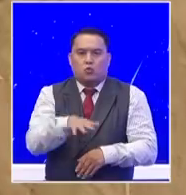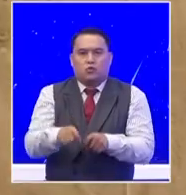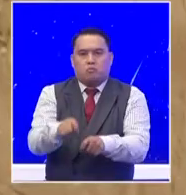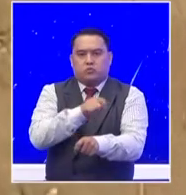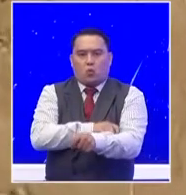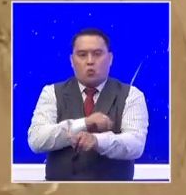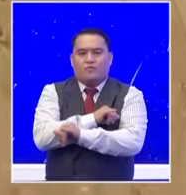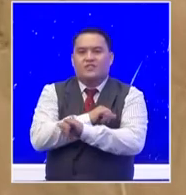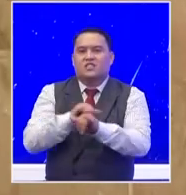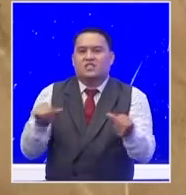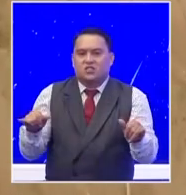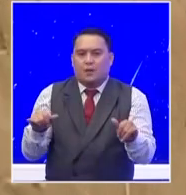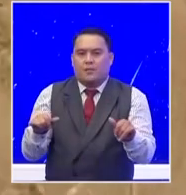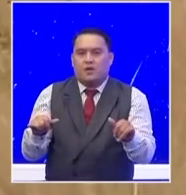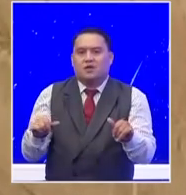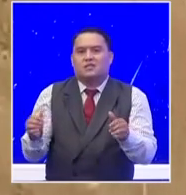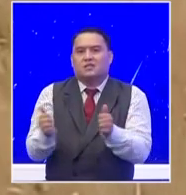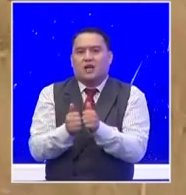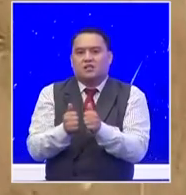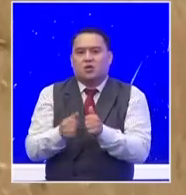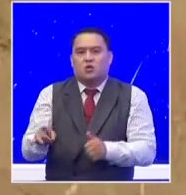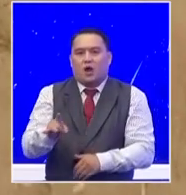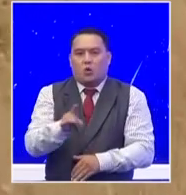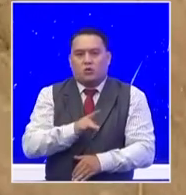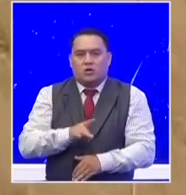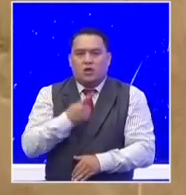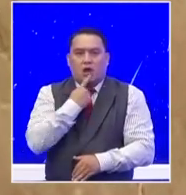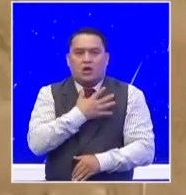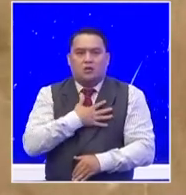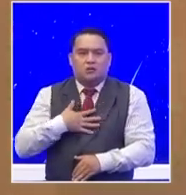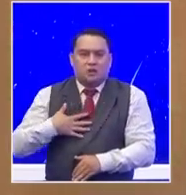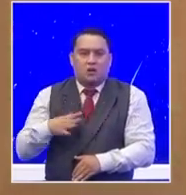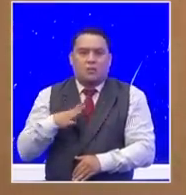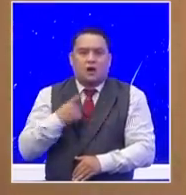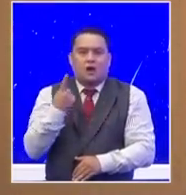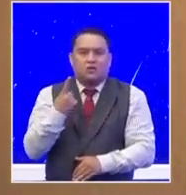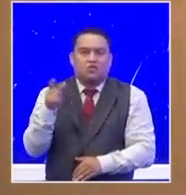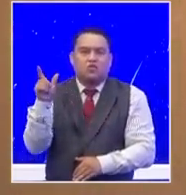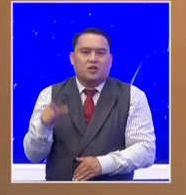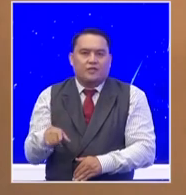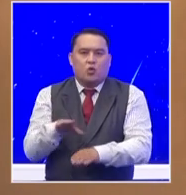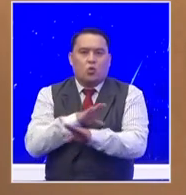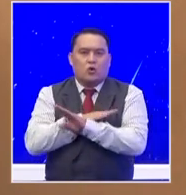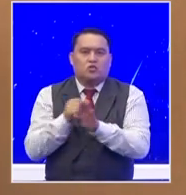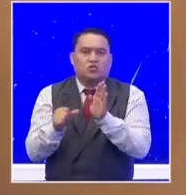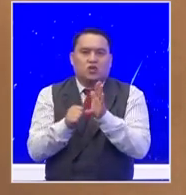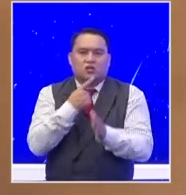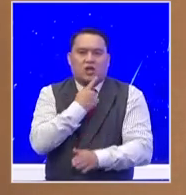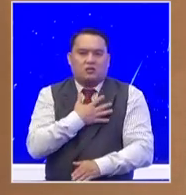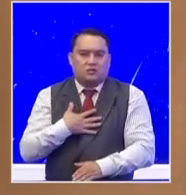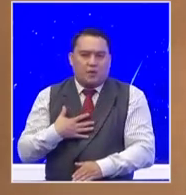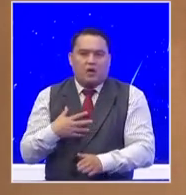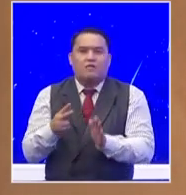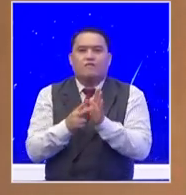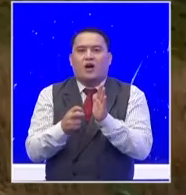возгорания заметно увеличилась, перекинувшись на соседние районы. Жертвой огня стал один пожарный, еще 6 получили травмы.